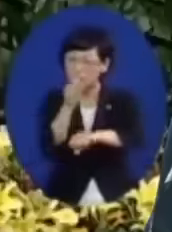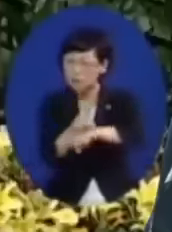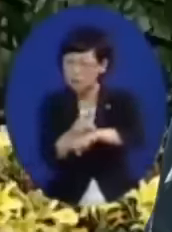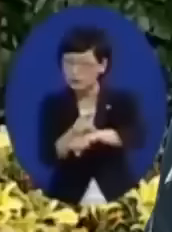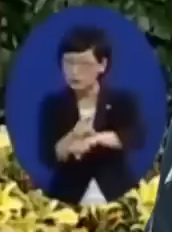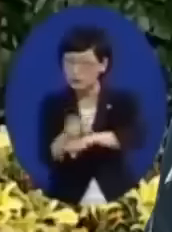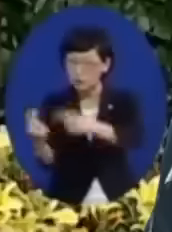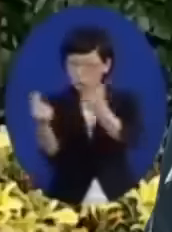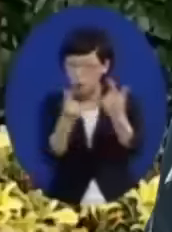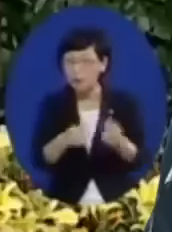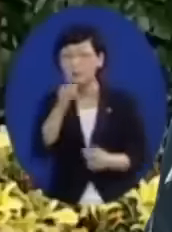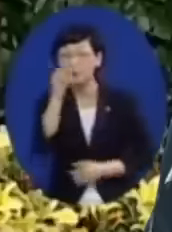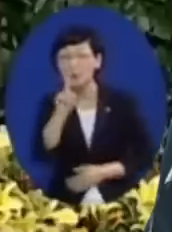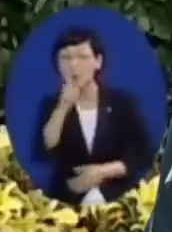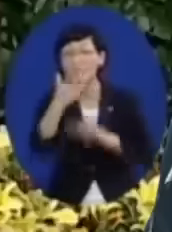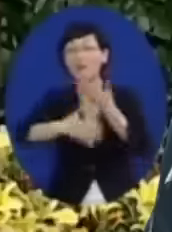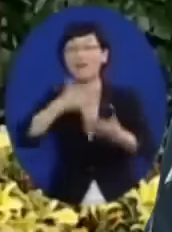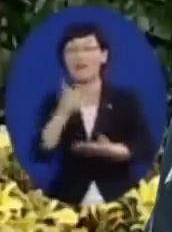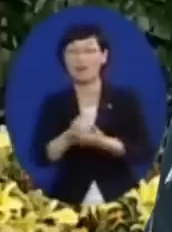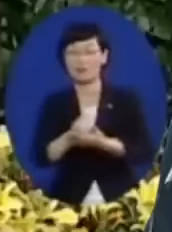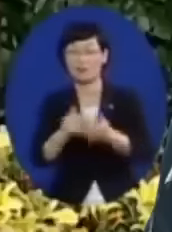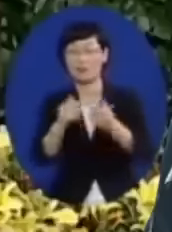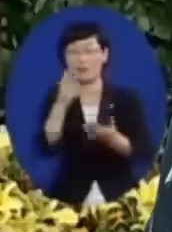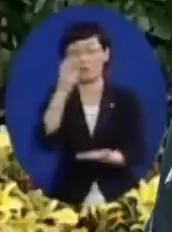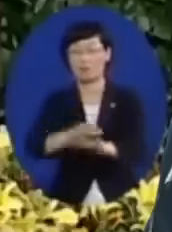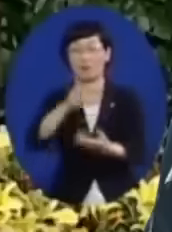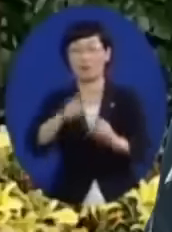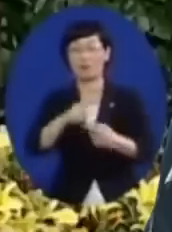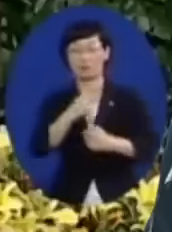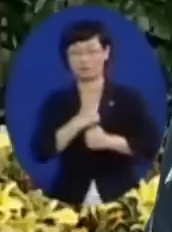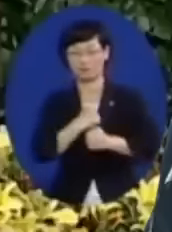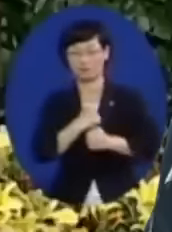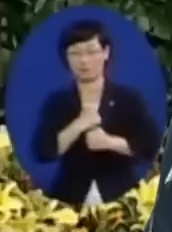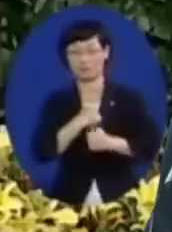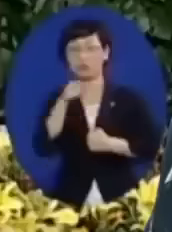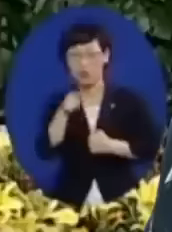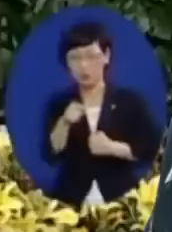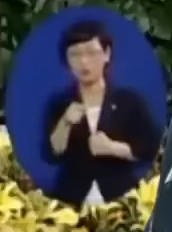있었는데 바로 하나님의 계명을 지키는 것이었습니다.